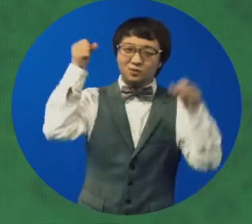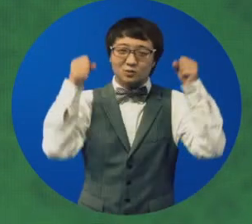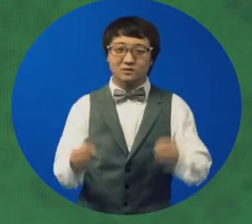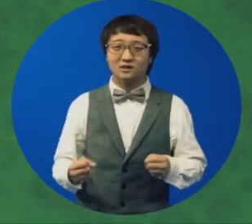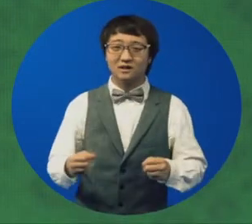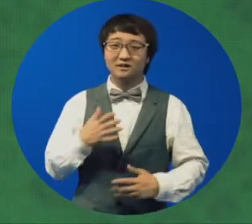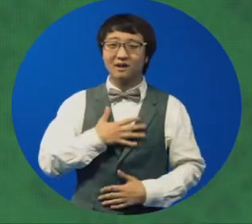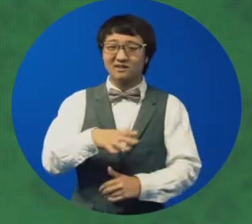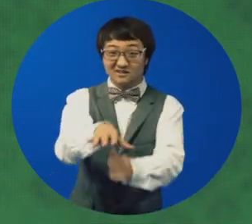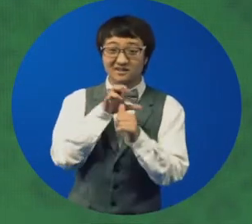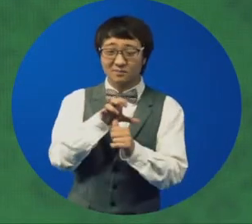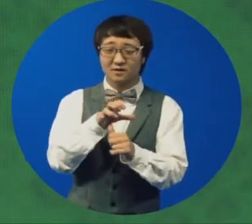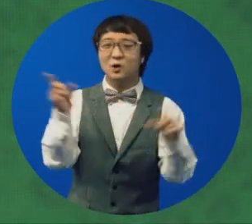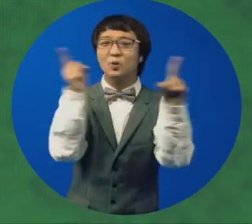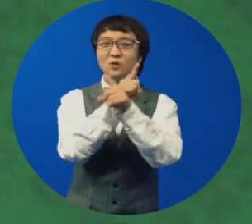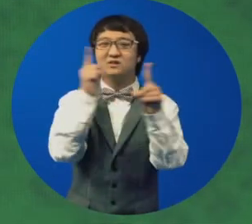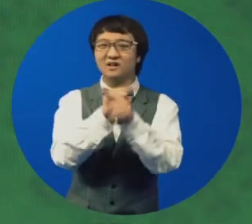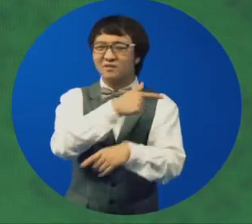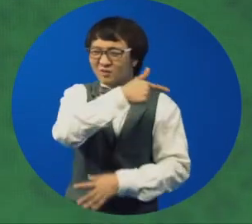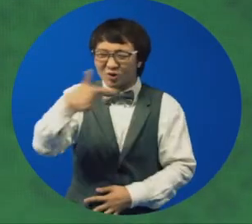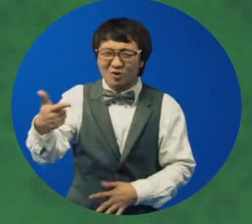날 쓰시려면 고칠 게 너무 많아요.